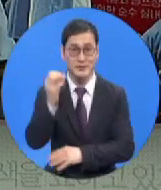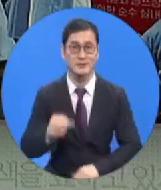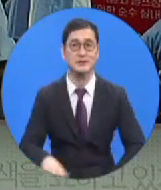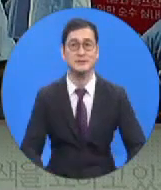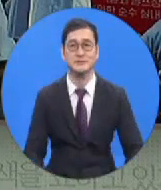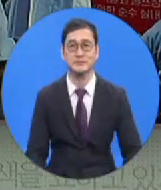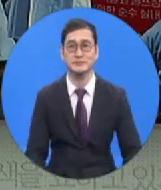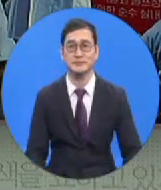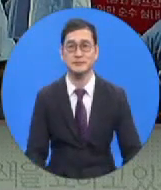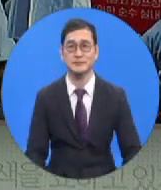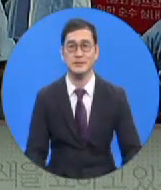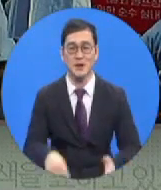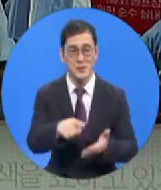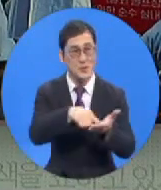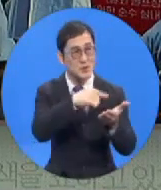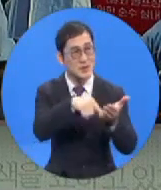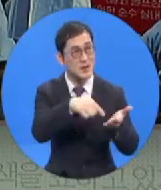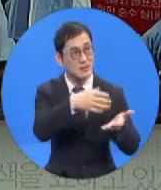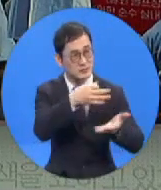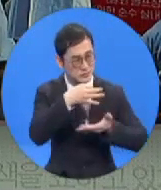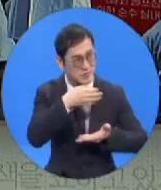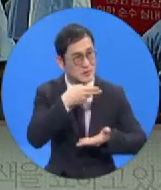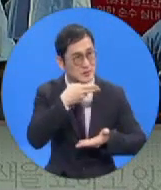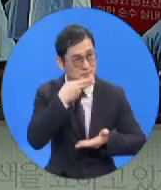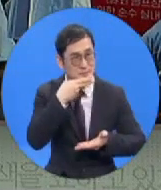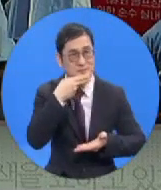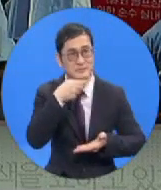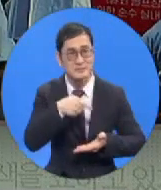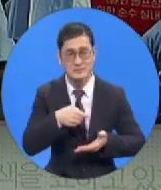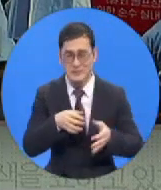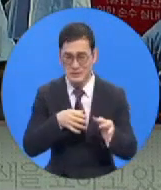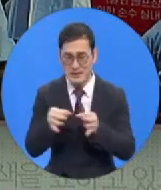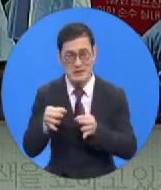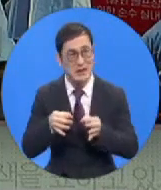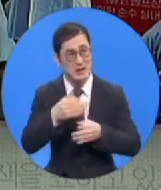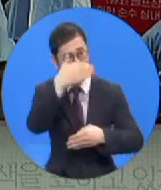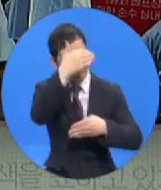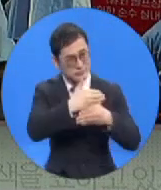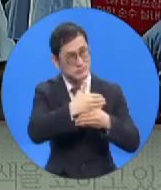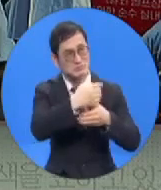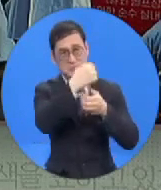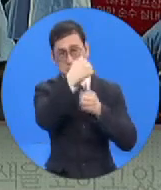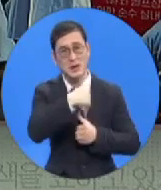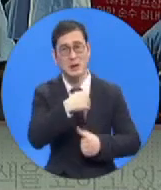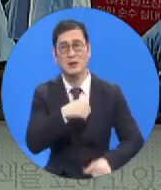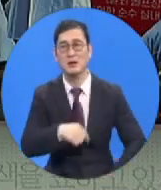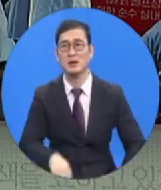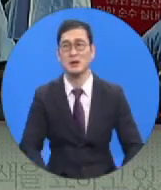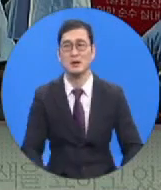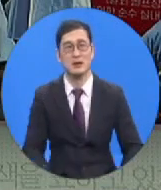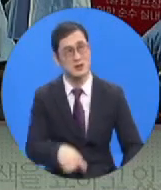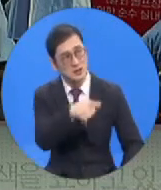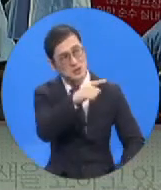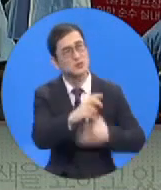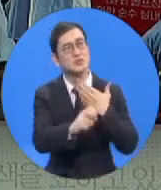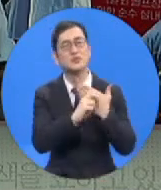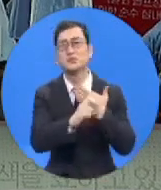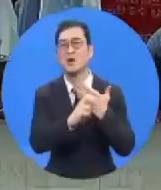구성 없는 영업 금지에 위헌 논란이 점점 커지고 있다. 한국일보는 일면 톱기사로 이 소식을 전하고